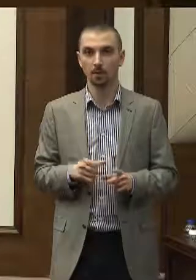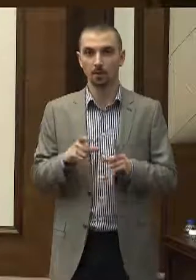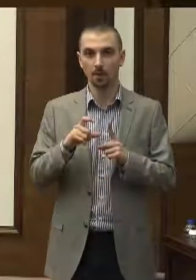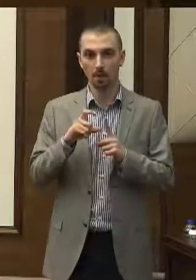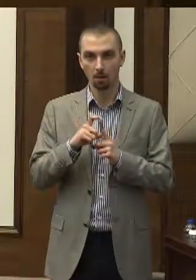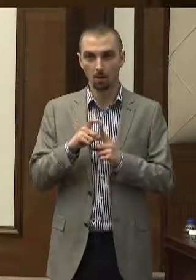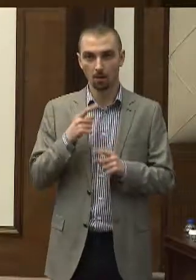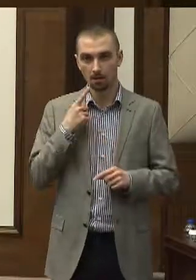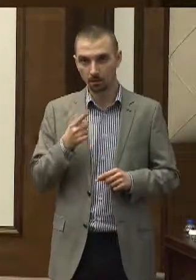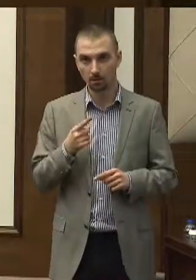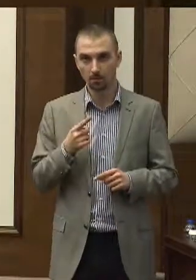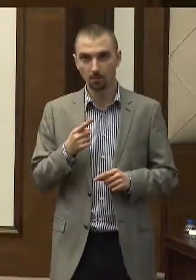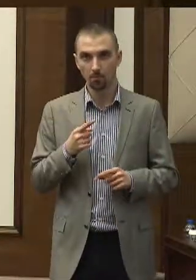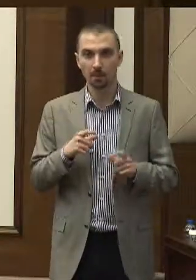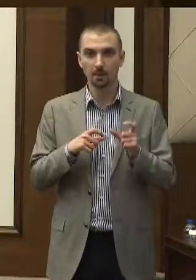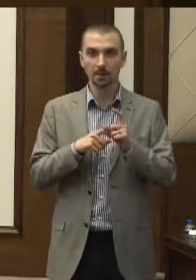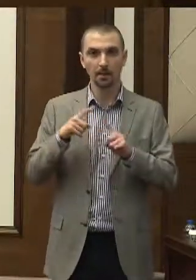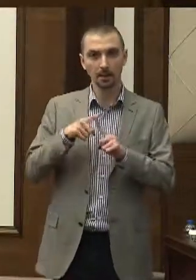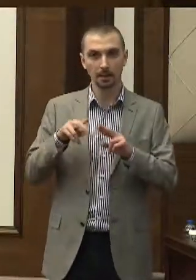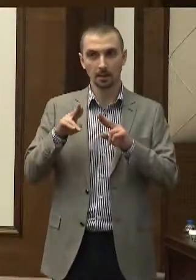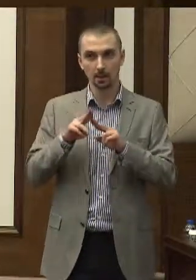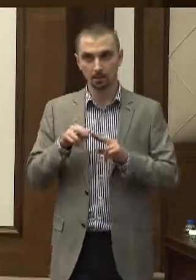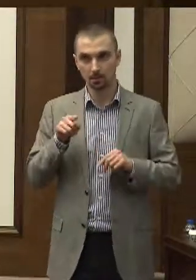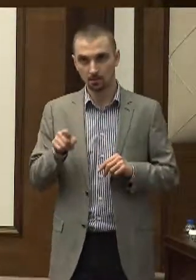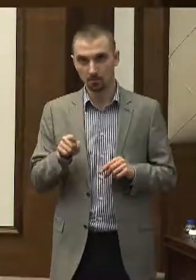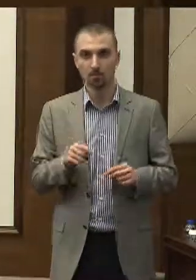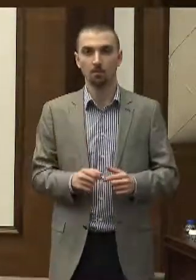demokrasinin olmasa olmazı, sivil toplum kuruluşları bakımından